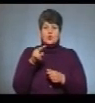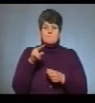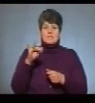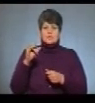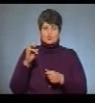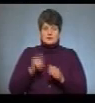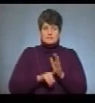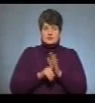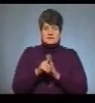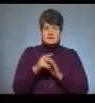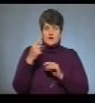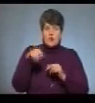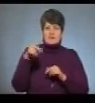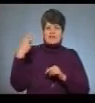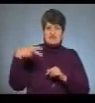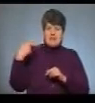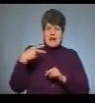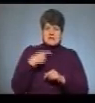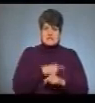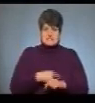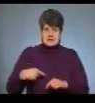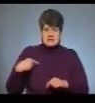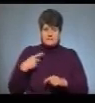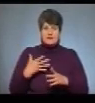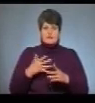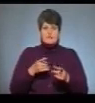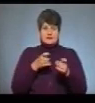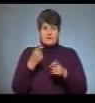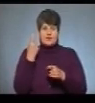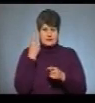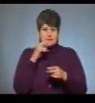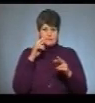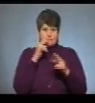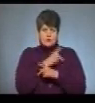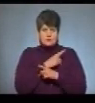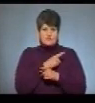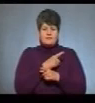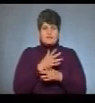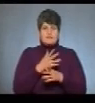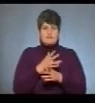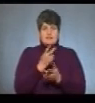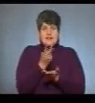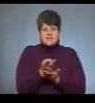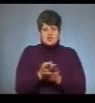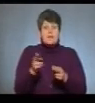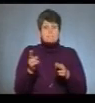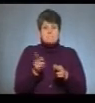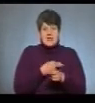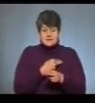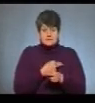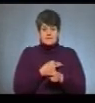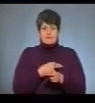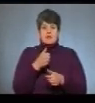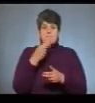Підручний стартував під номером 20. У стійці він відстрілявся з одним промахом, у стрільбі лежачи – без промахів. Дмитро програв лідеру